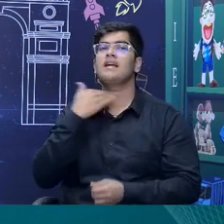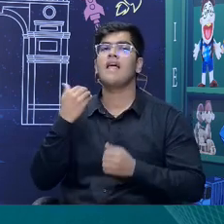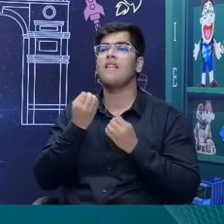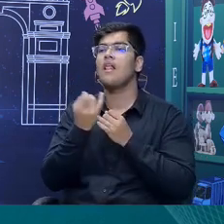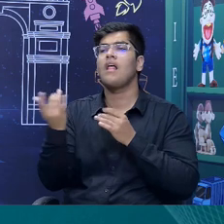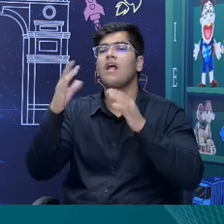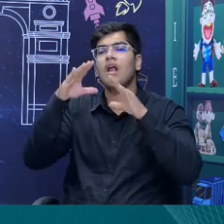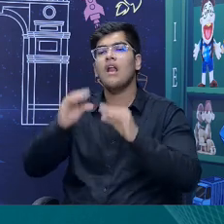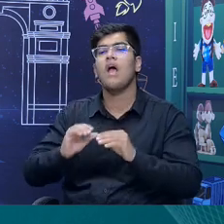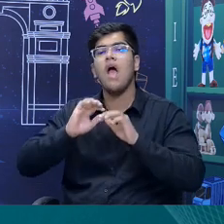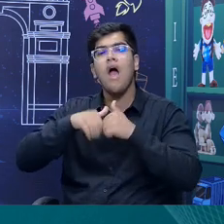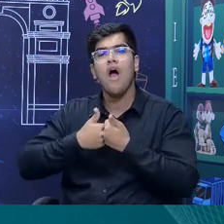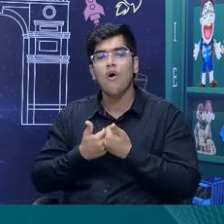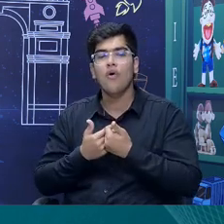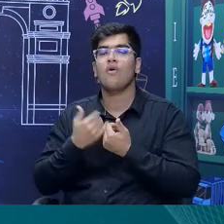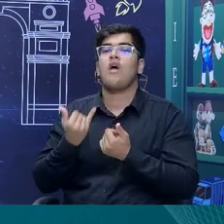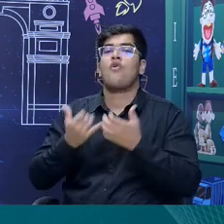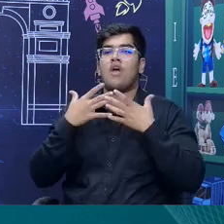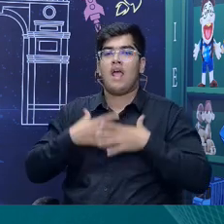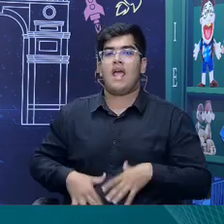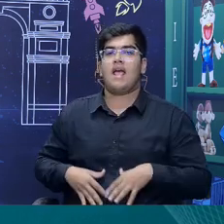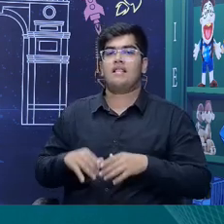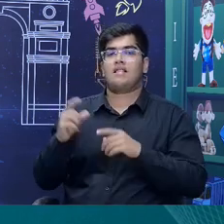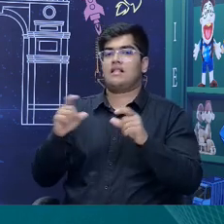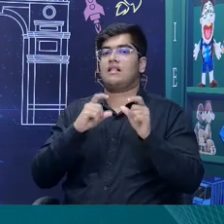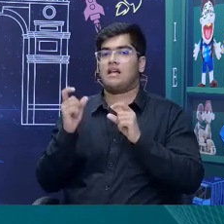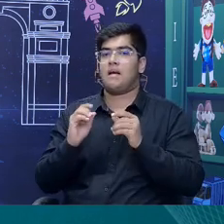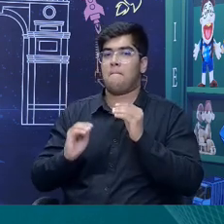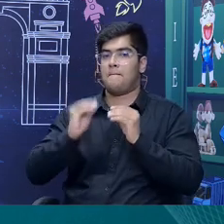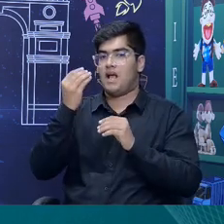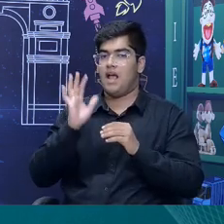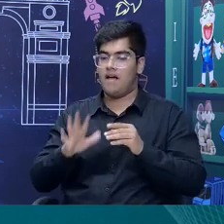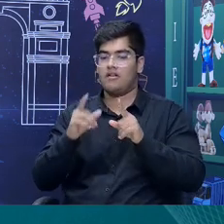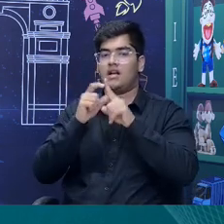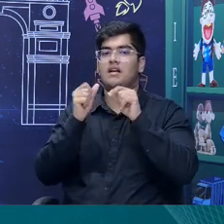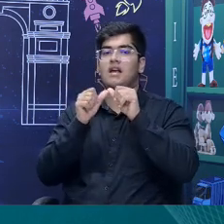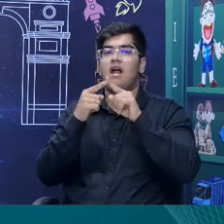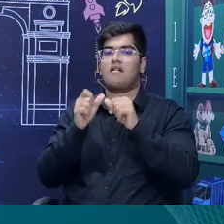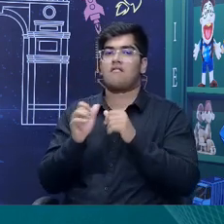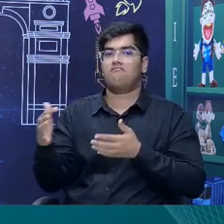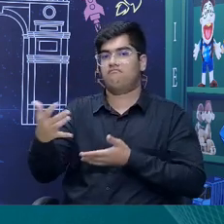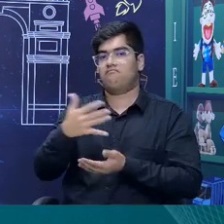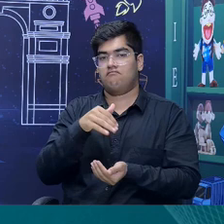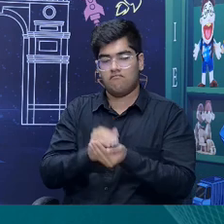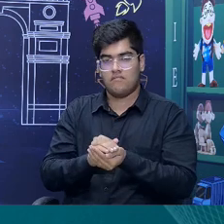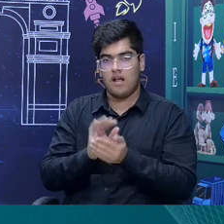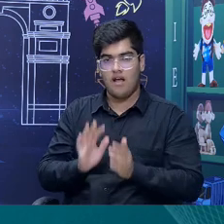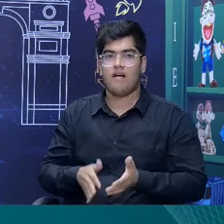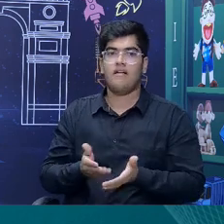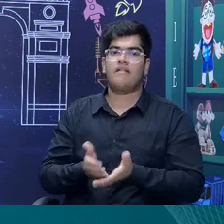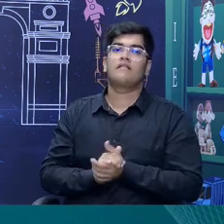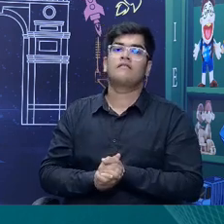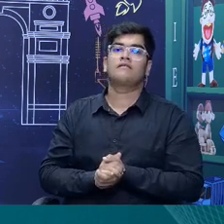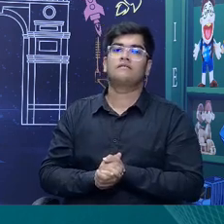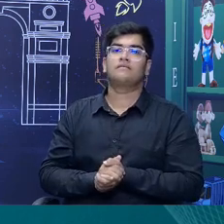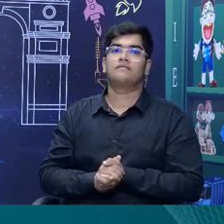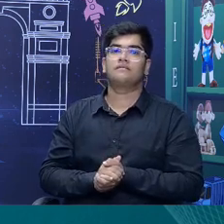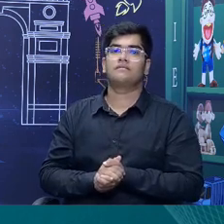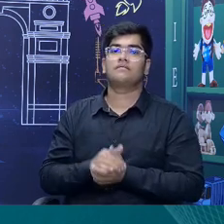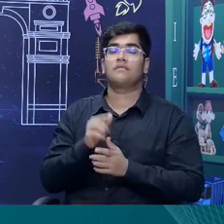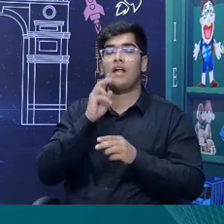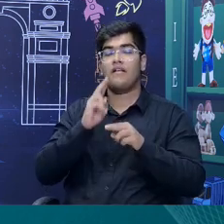क्यों क्योंकि हमारे पास स्टैटिसटिक्स डाटा है तो प्रूफ आईटी सो जब डेकोरेट डिक्रीज होता है आईटी अलसो हज